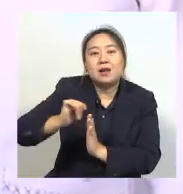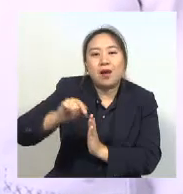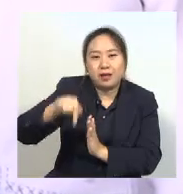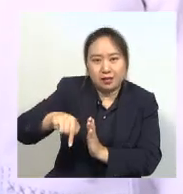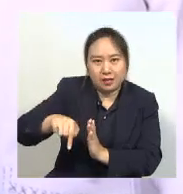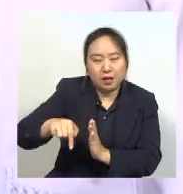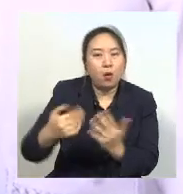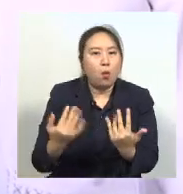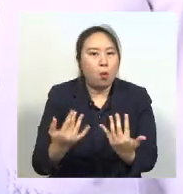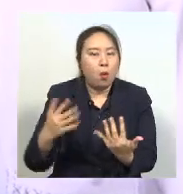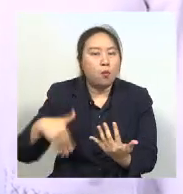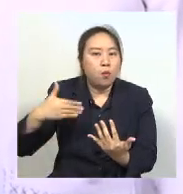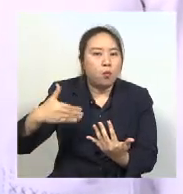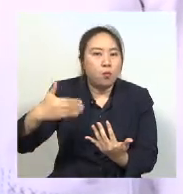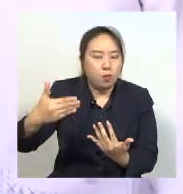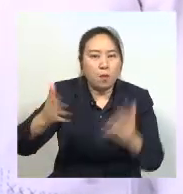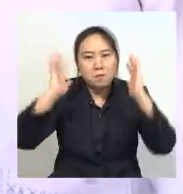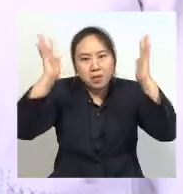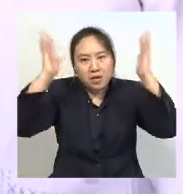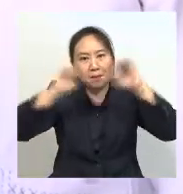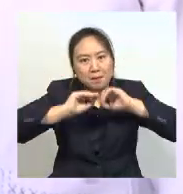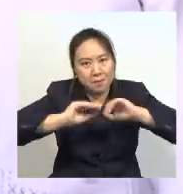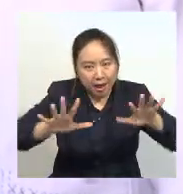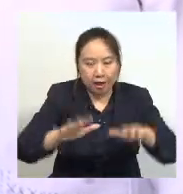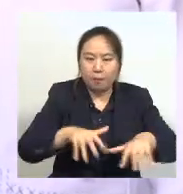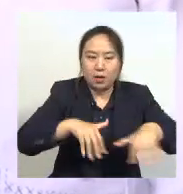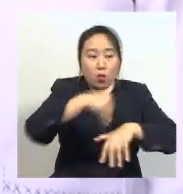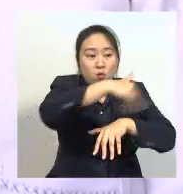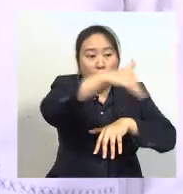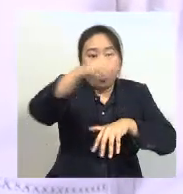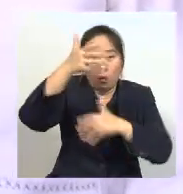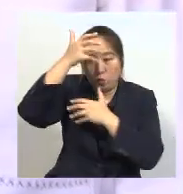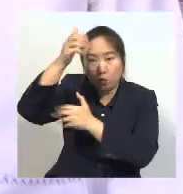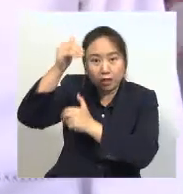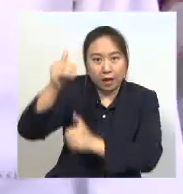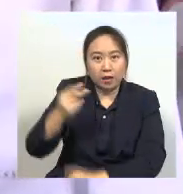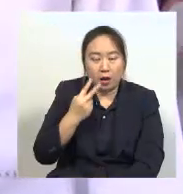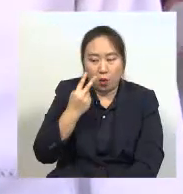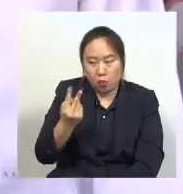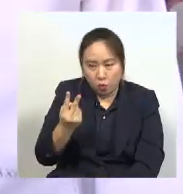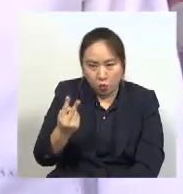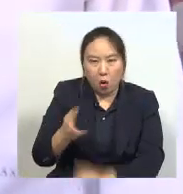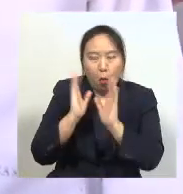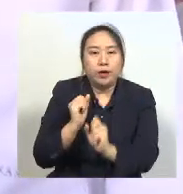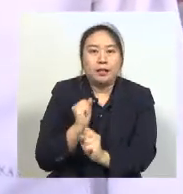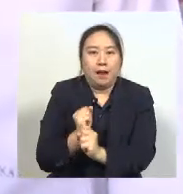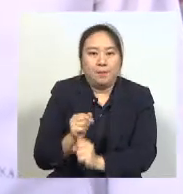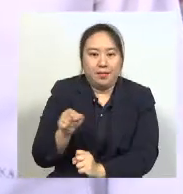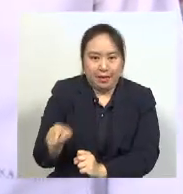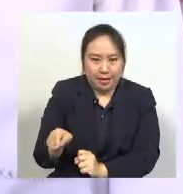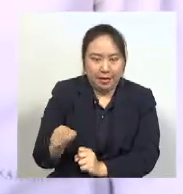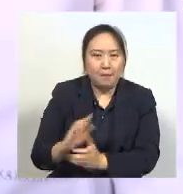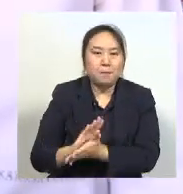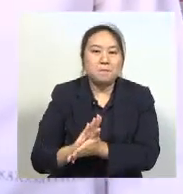ากเรามีการมาสัมพันธ์มากขึ้นแล้วก็คนมาสนใจมากขึ้นดูการเปลี่ยนแปลงของคนที่ทำโคมเนี่ยมันก็เริ่ม